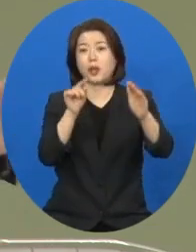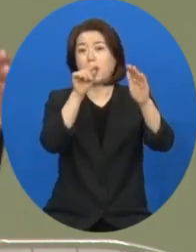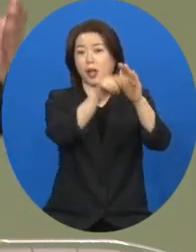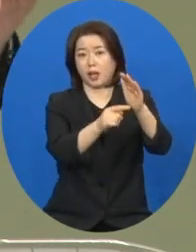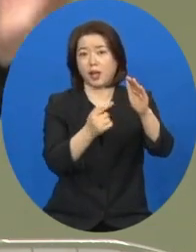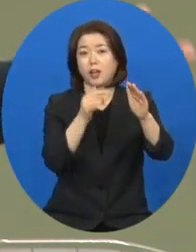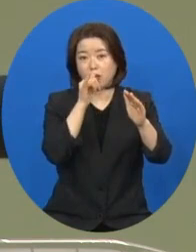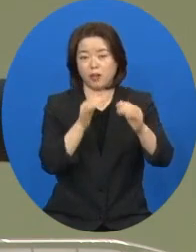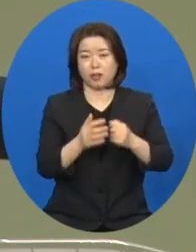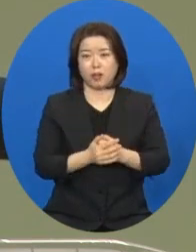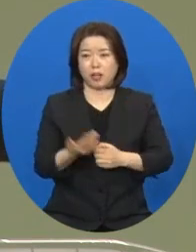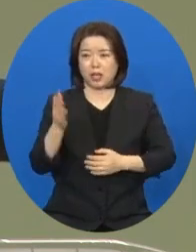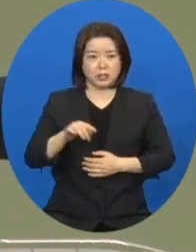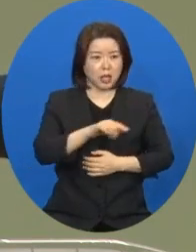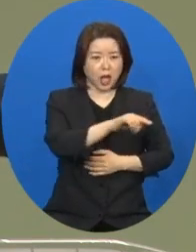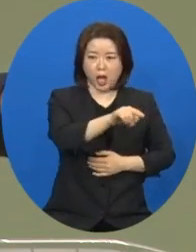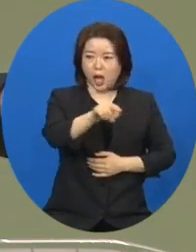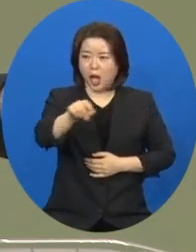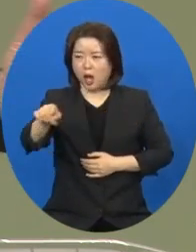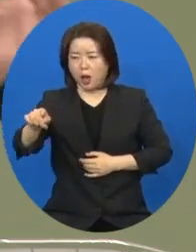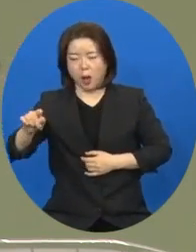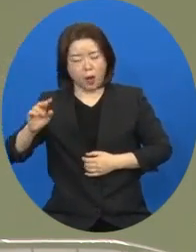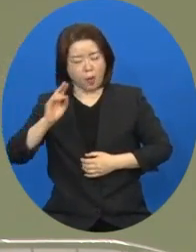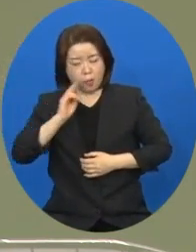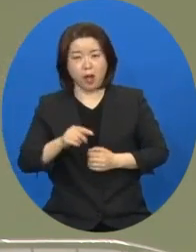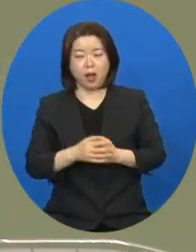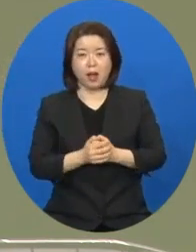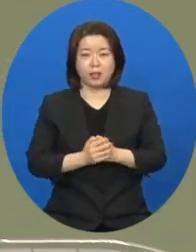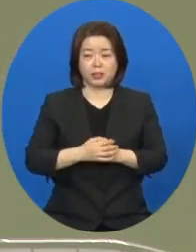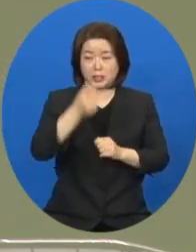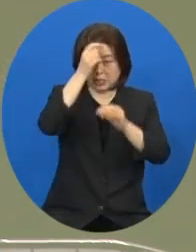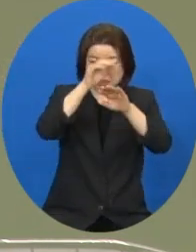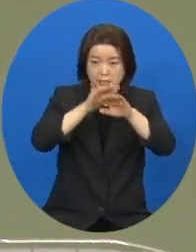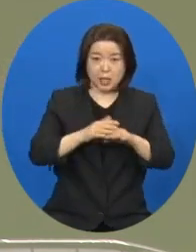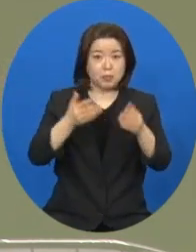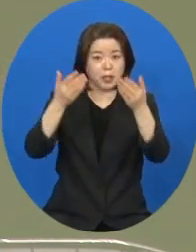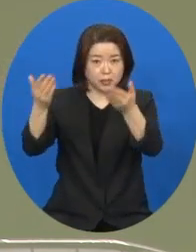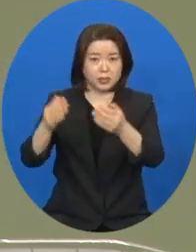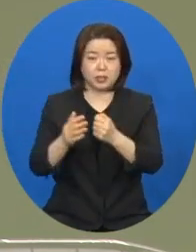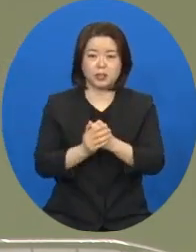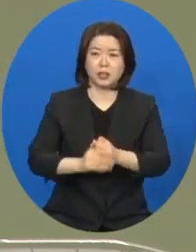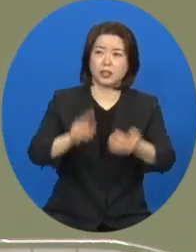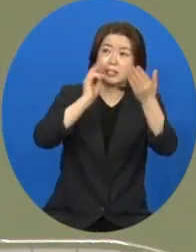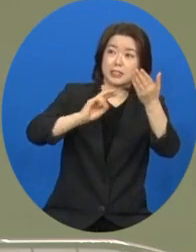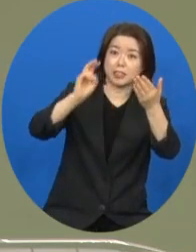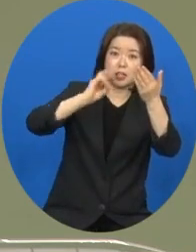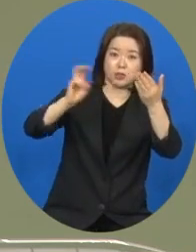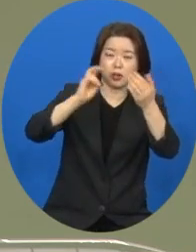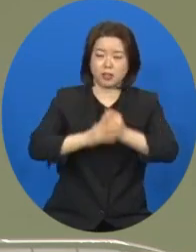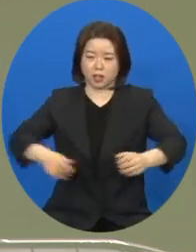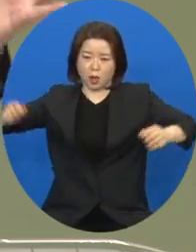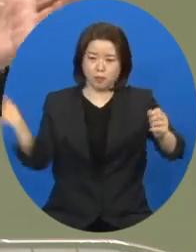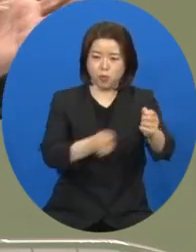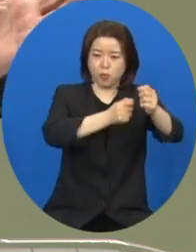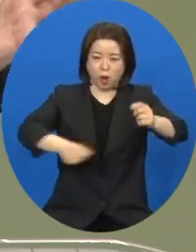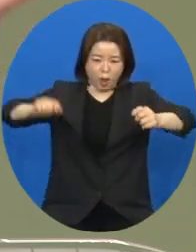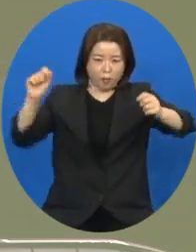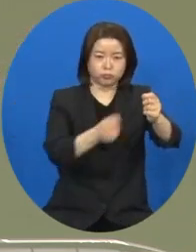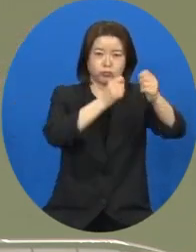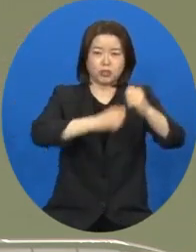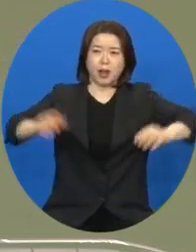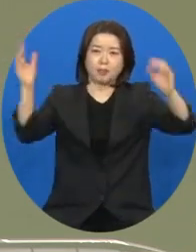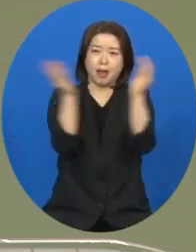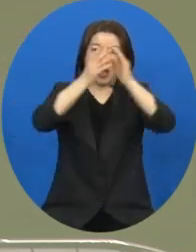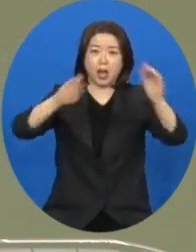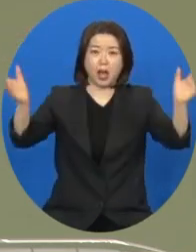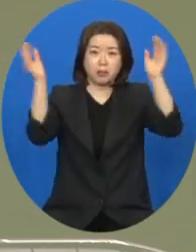그런데 난리도 아니더라고요. 예배를 드리는데 찬송을 하는데 막 북을 치고 손뼉을